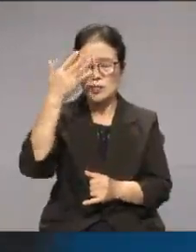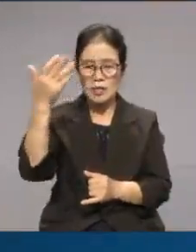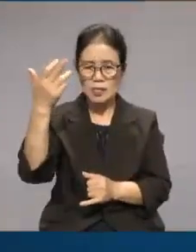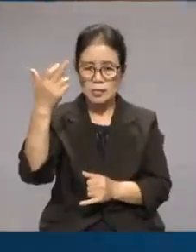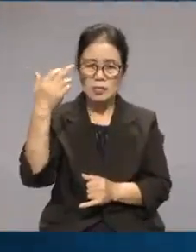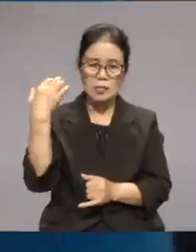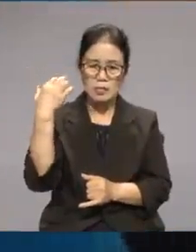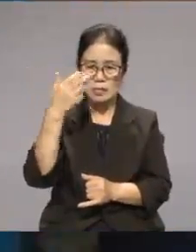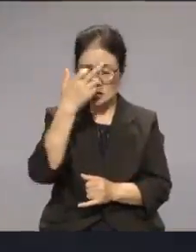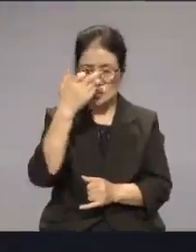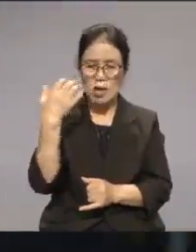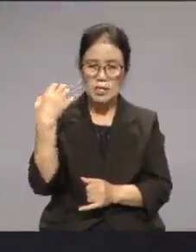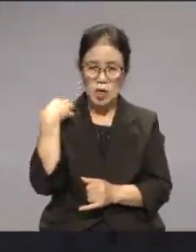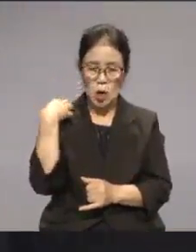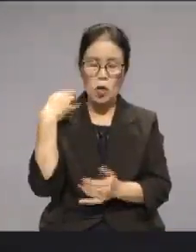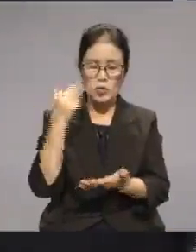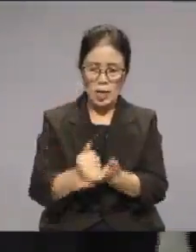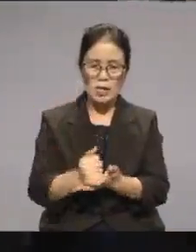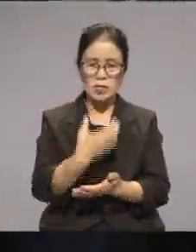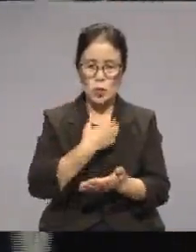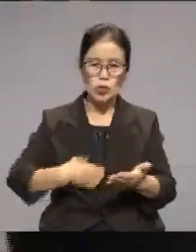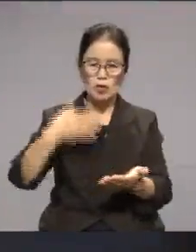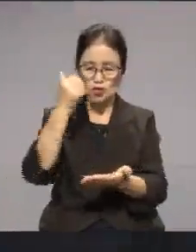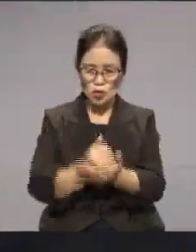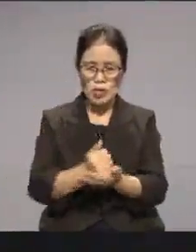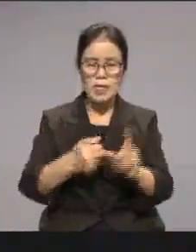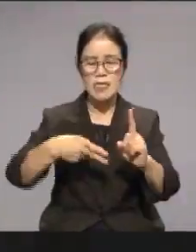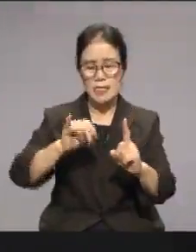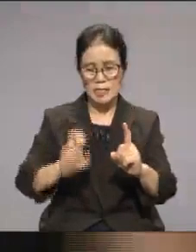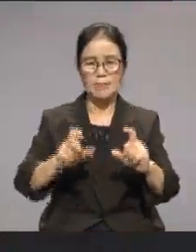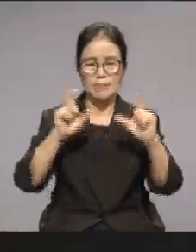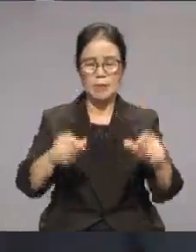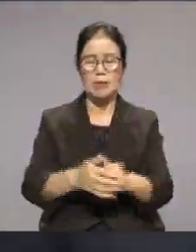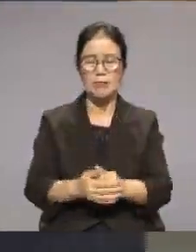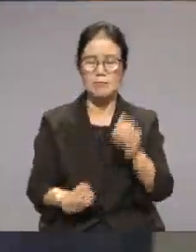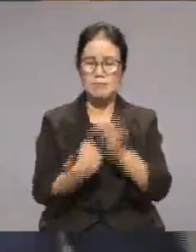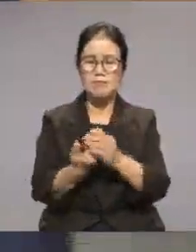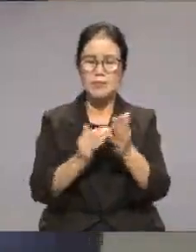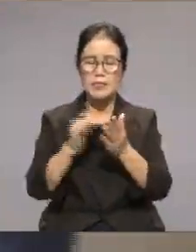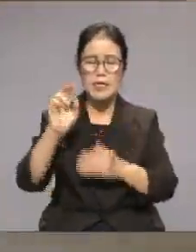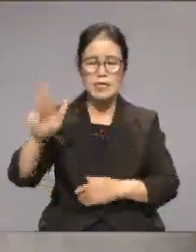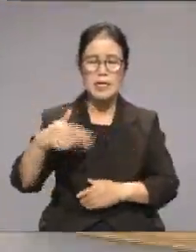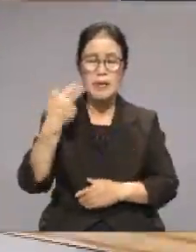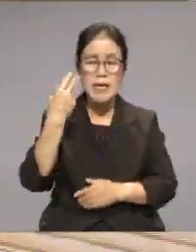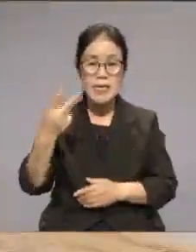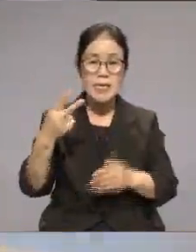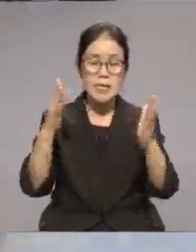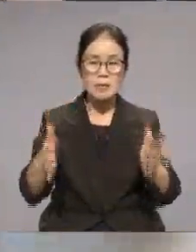용산경찰서장과 박희영 용산구청장에 대한 1심 선고가 내려졌습니다. 참사 발생 702일